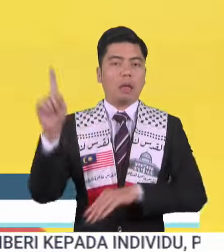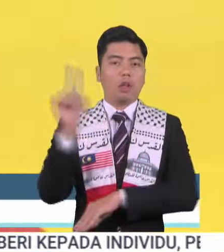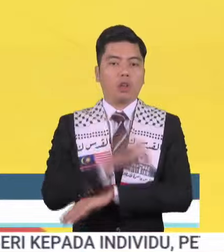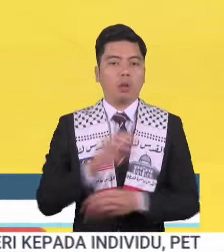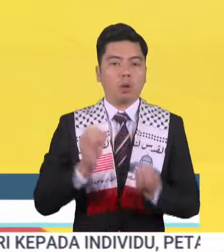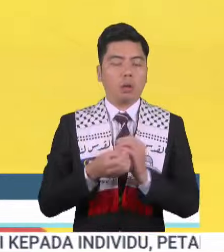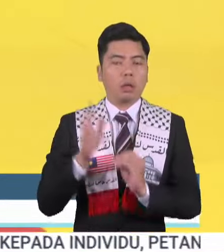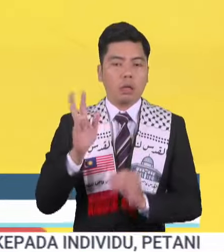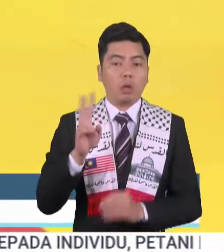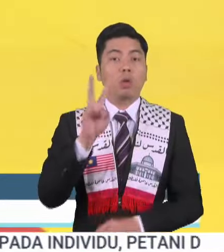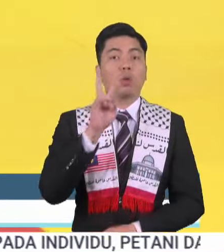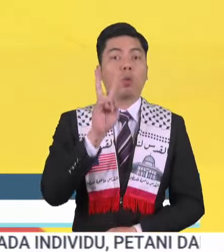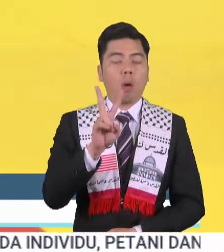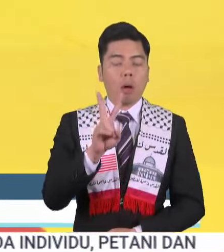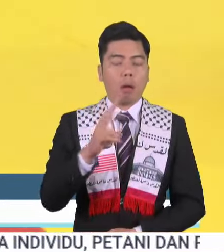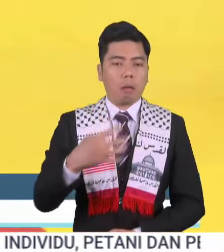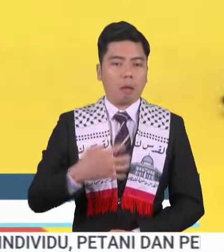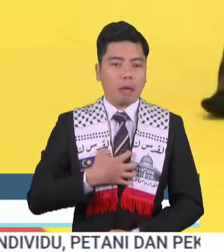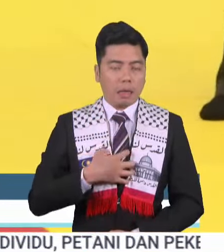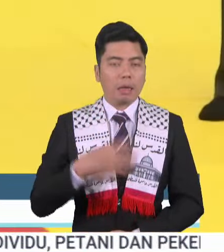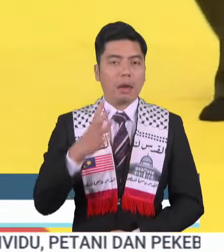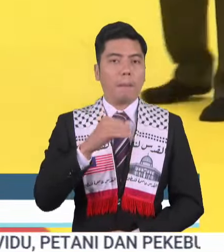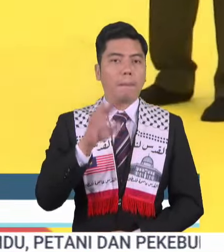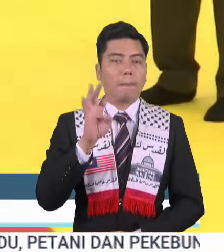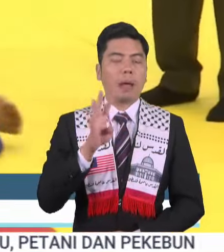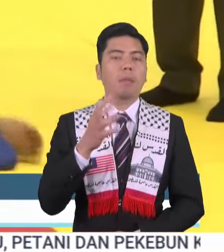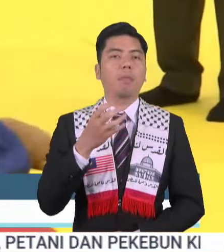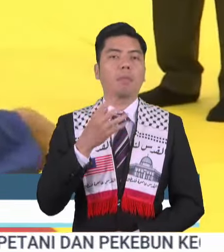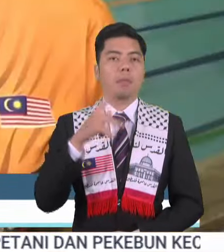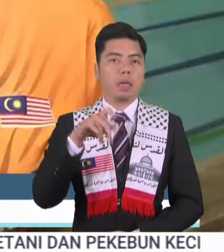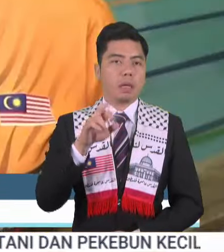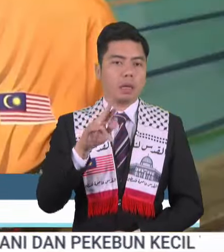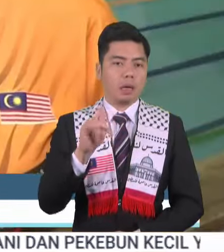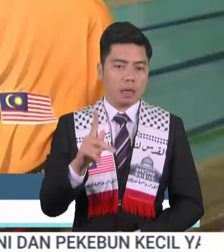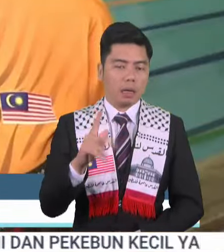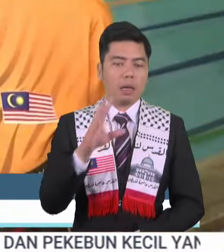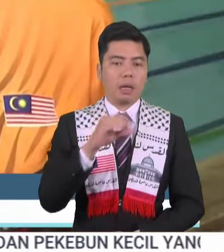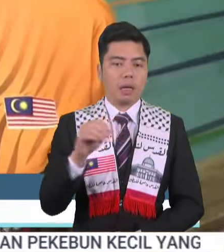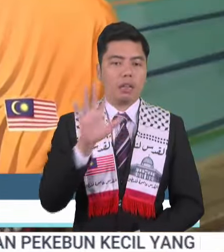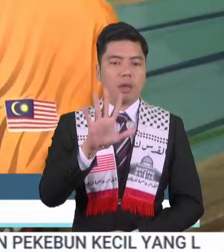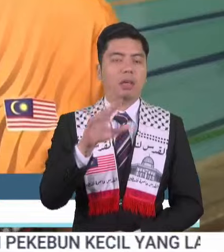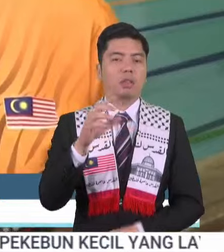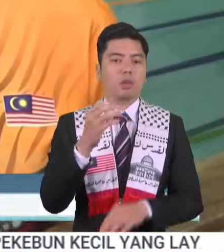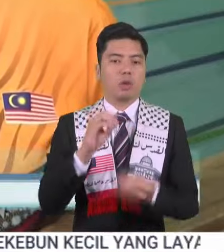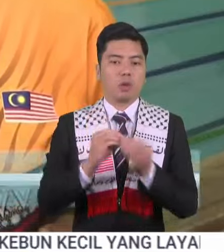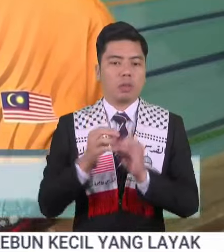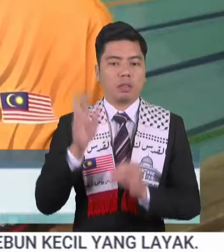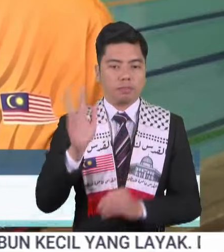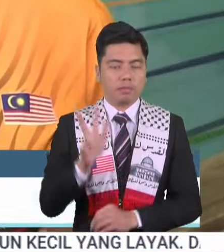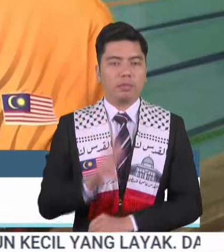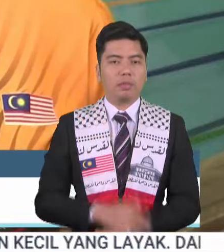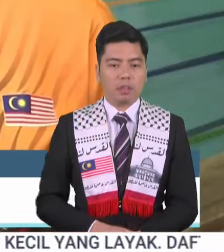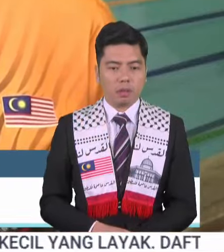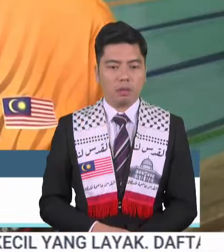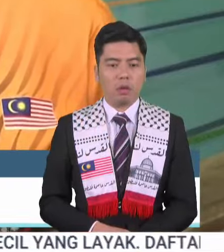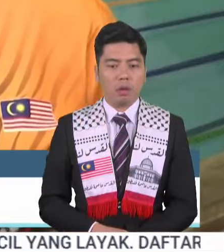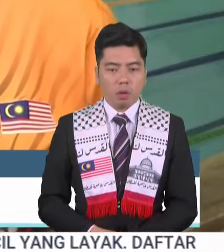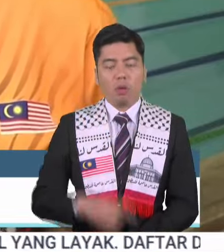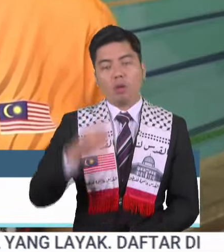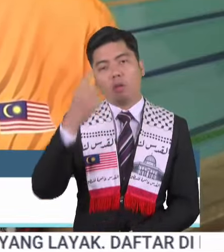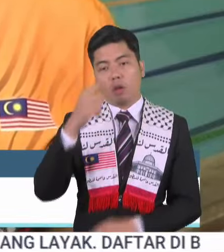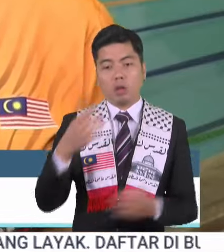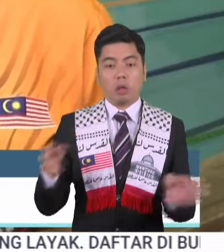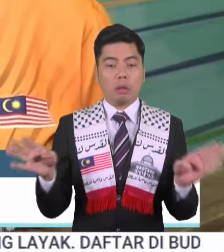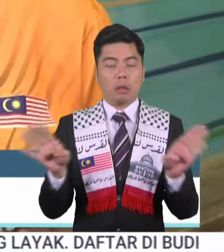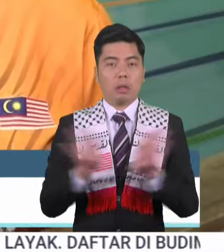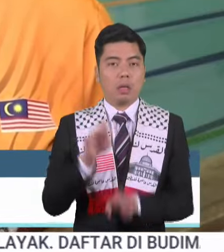dengan pungutan 2 pingat emas, 4 perak dan 5 gangsa. Bagi atlet renang wanita negara Fijing Eng yang